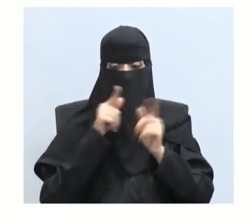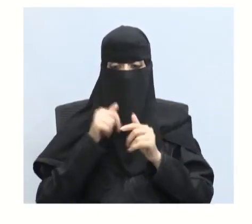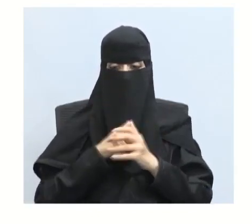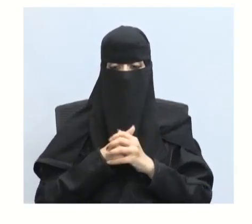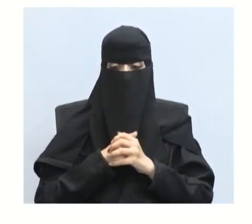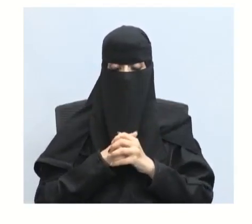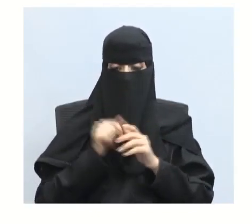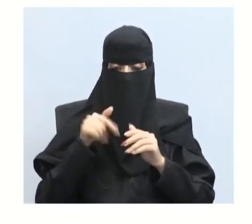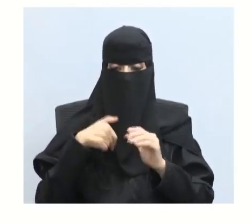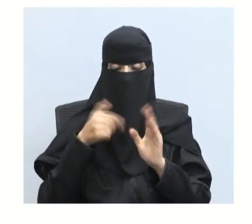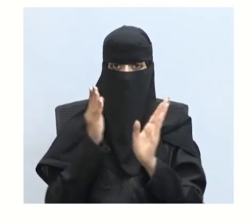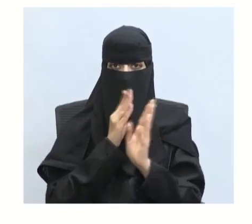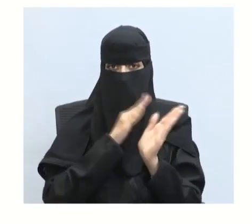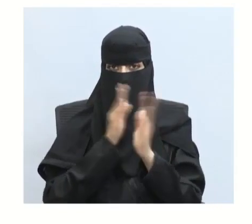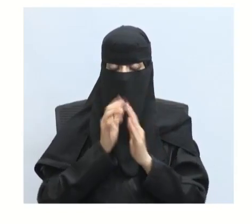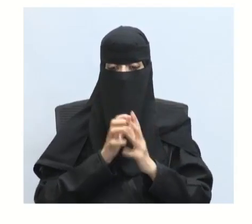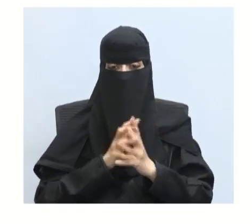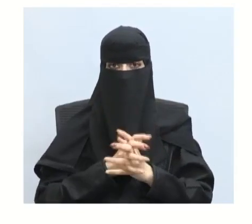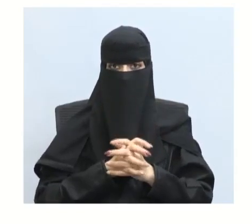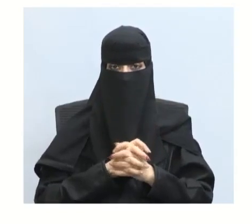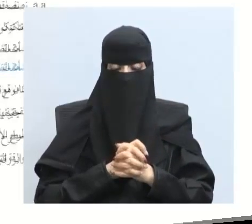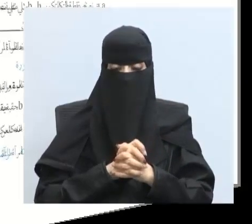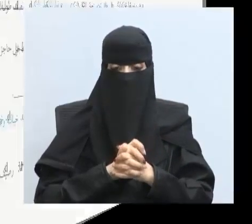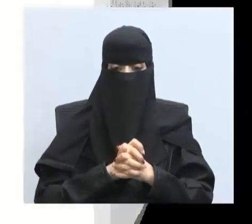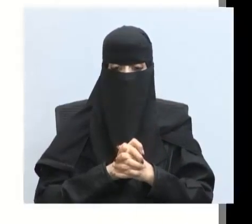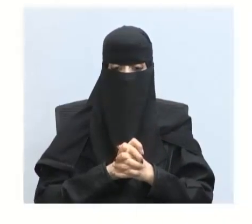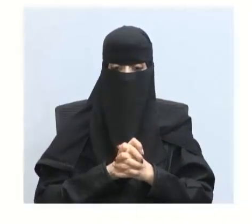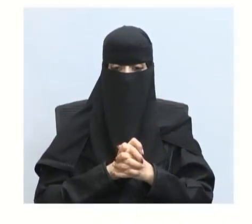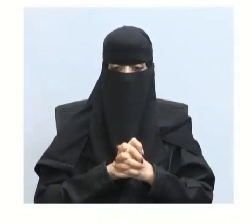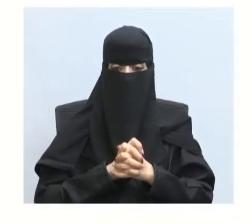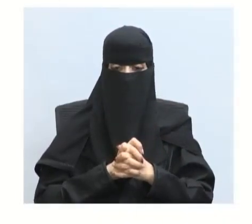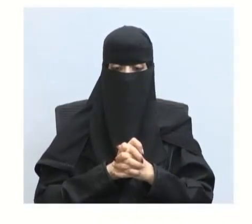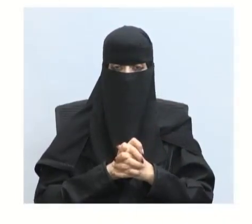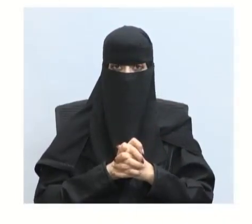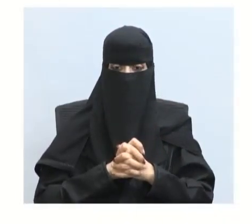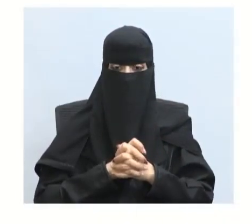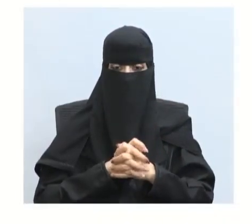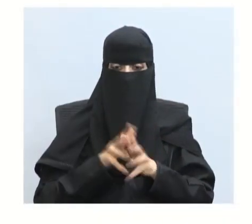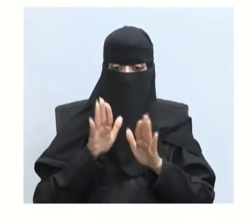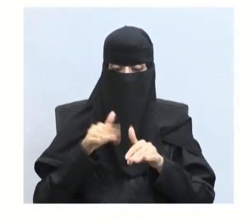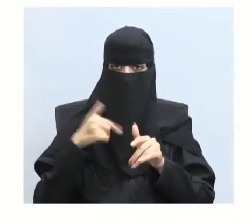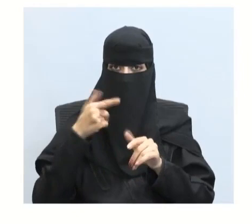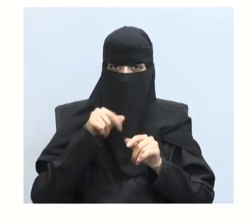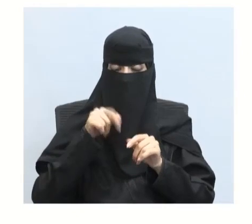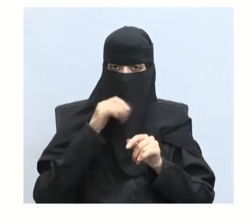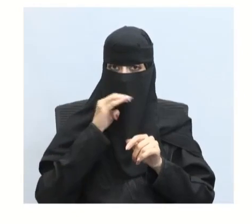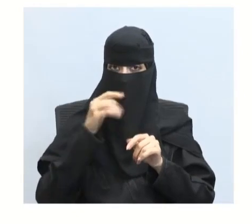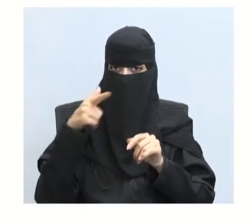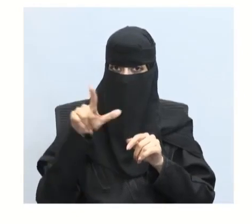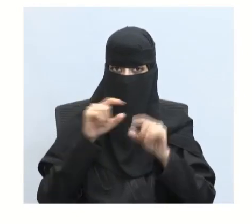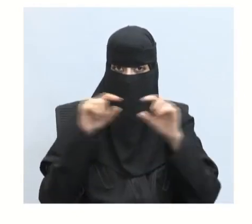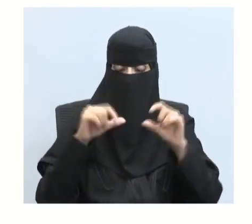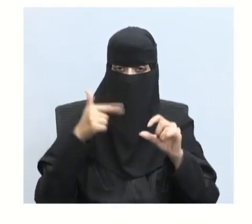مراه التلسكوب سينتج عنها انعكاس منتظم ايضا اكتب صواب امام